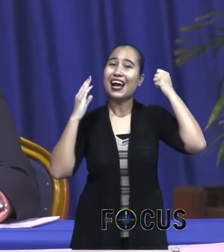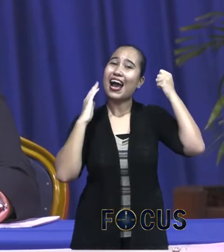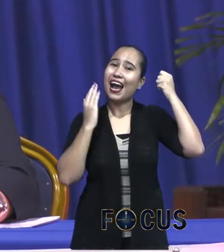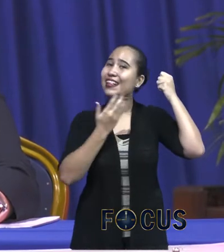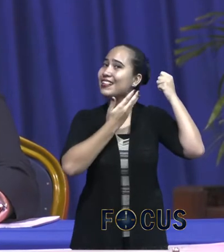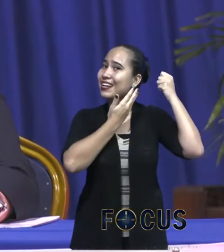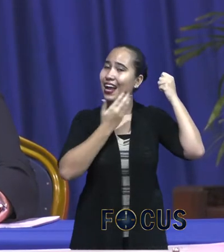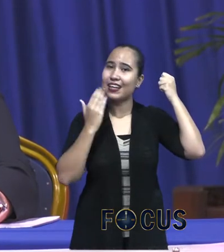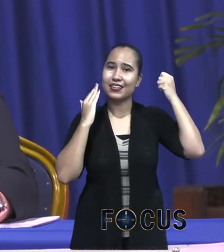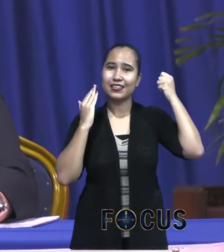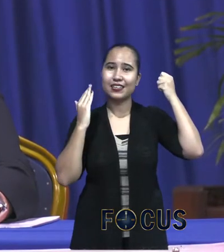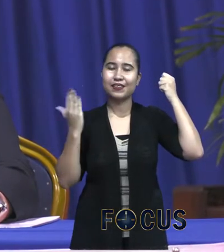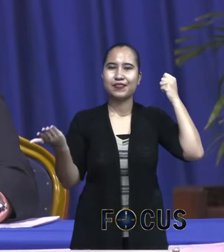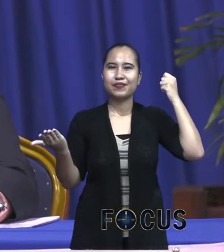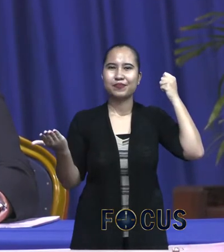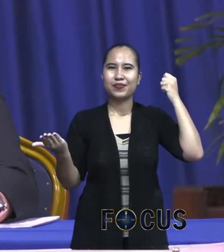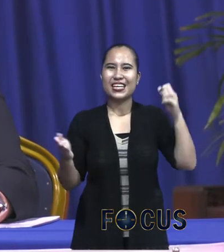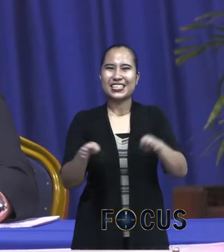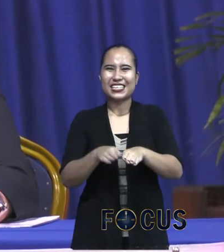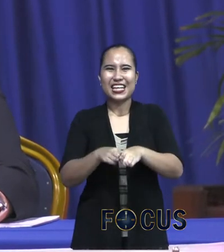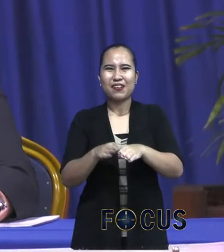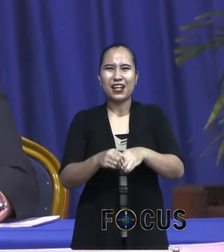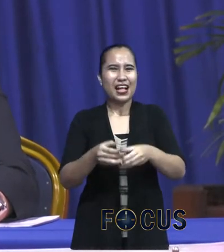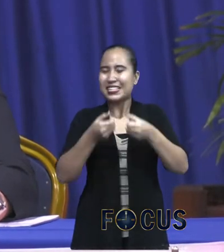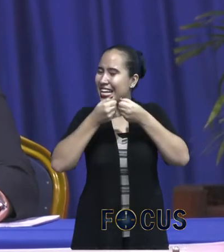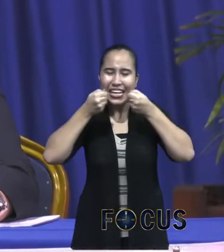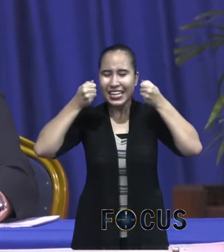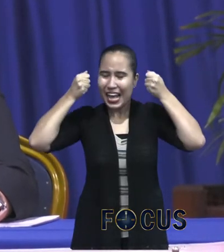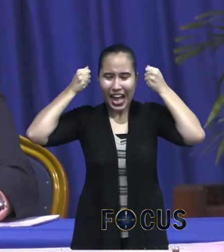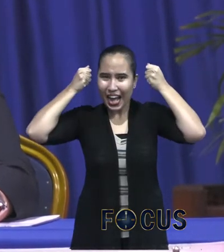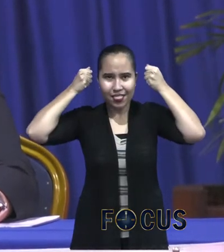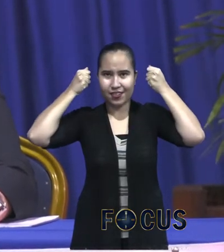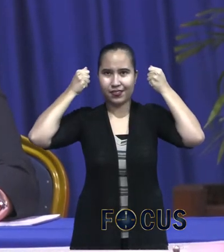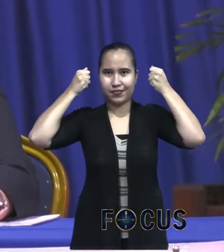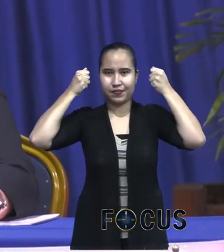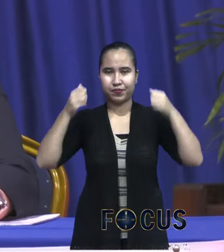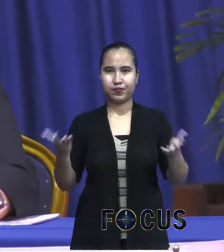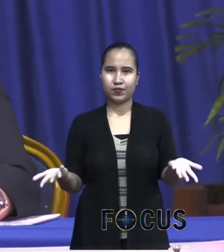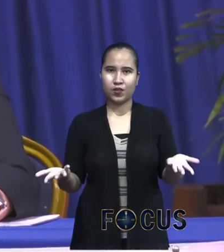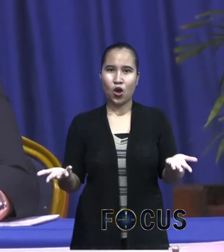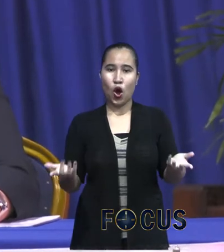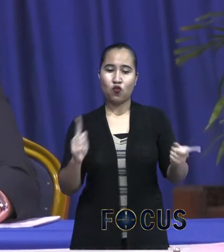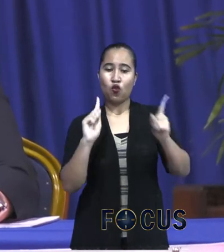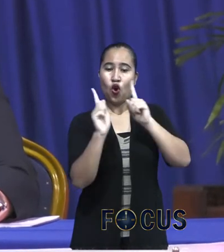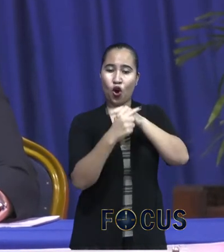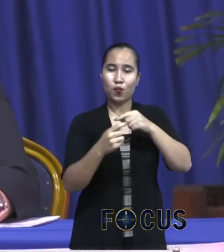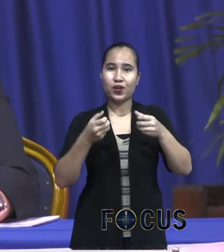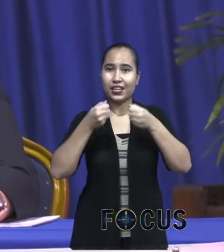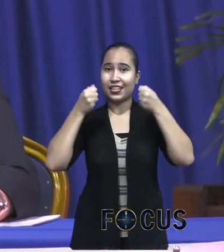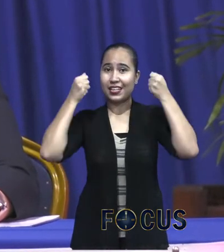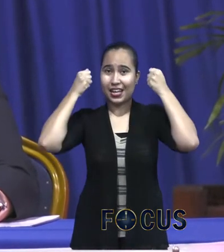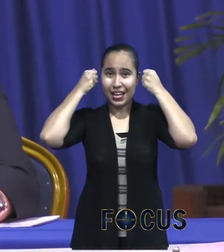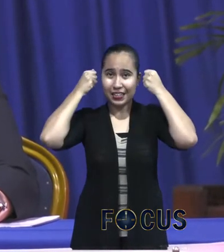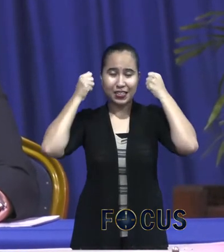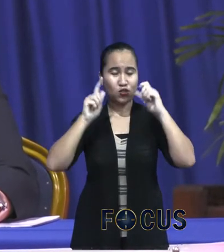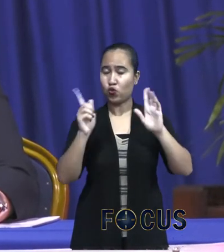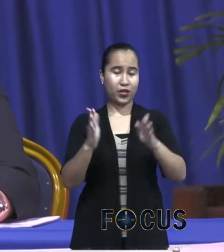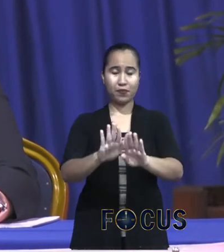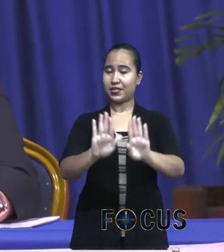is gelijk als geen masker aandoen. Een masker omgekeerd aandoen biedt geen bescherming.